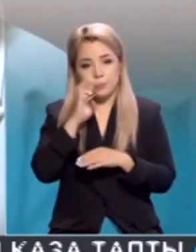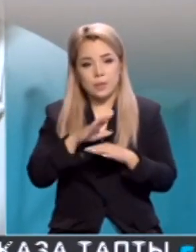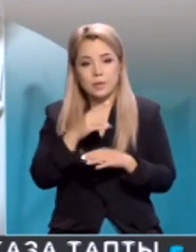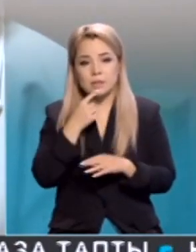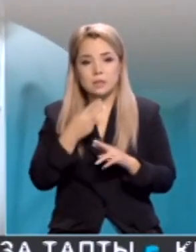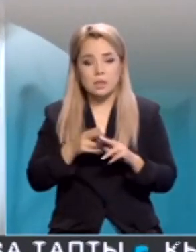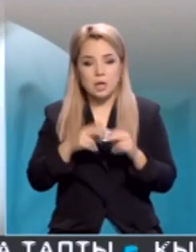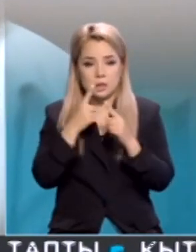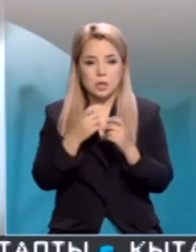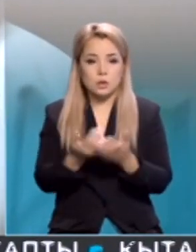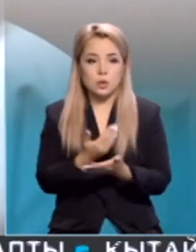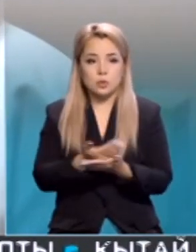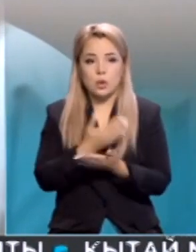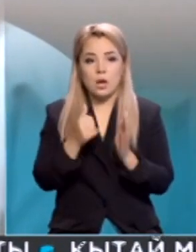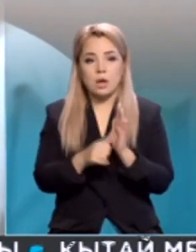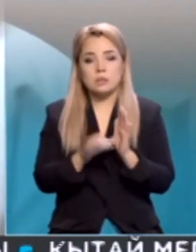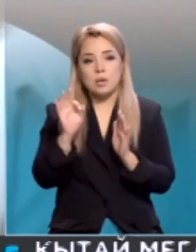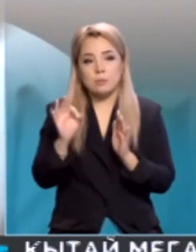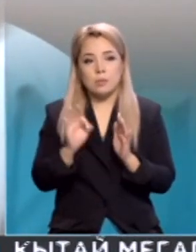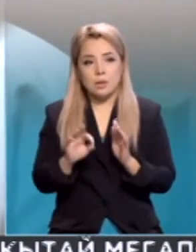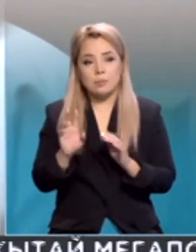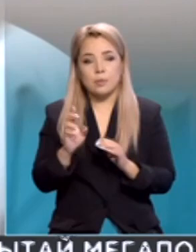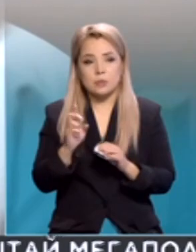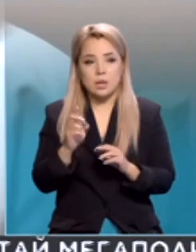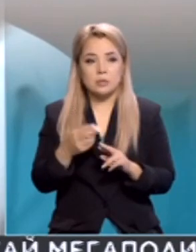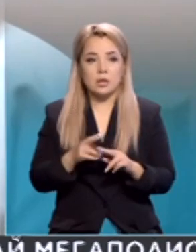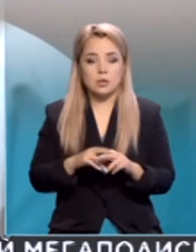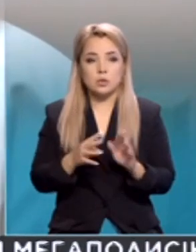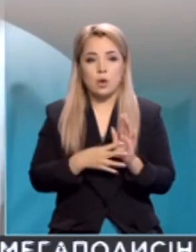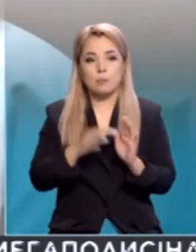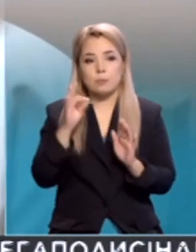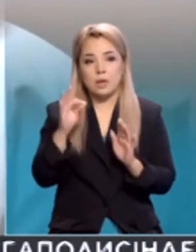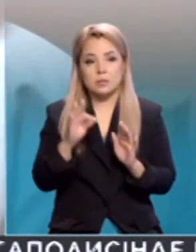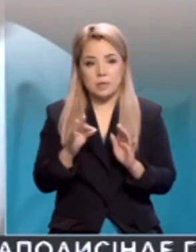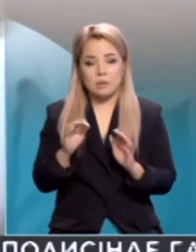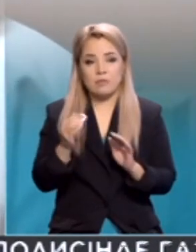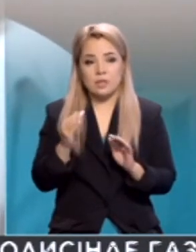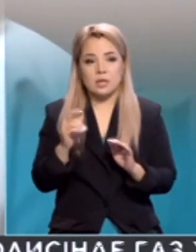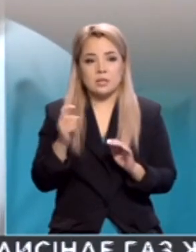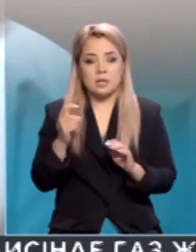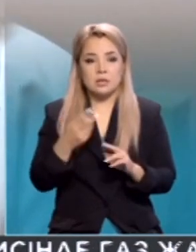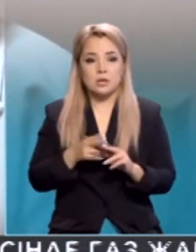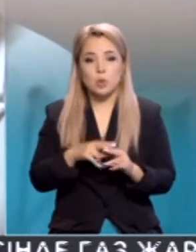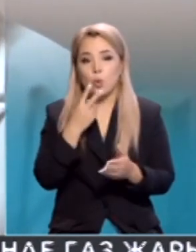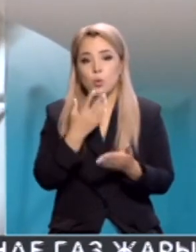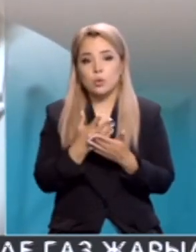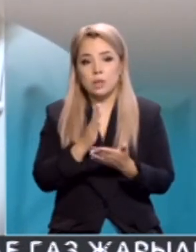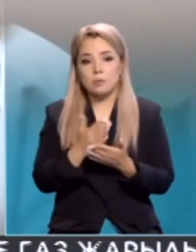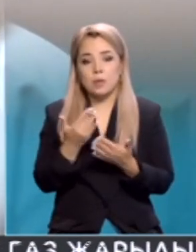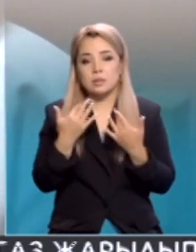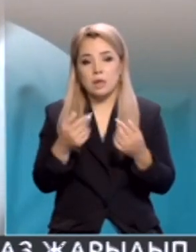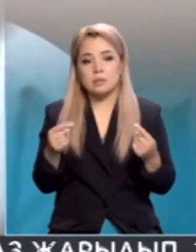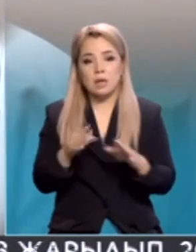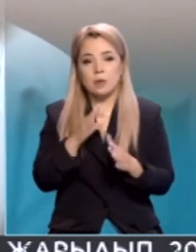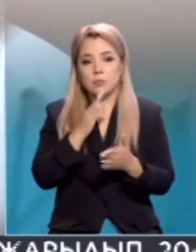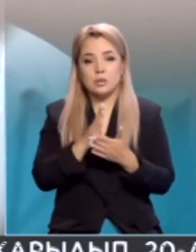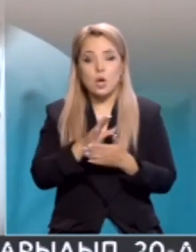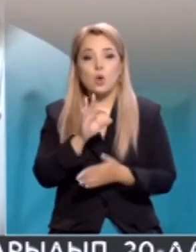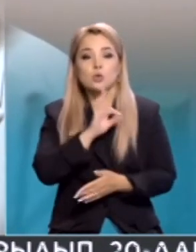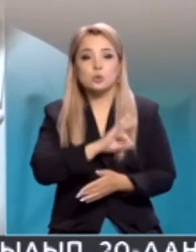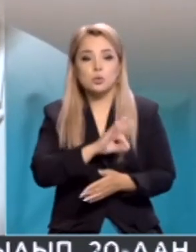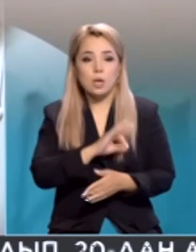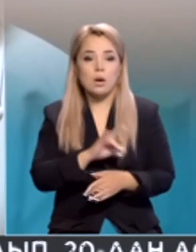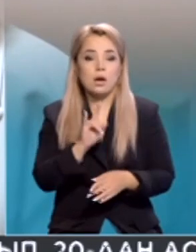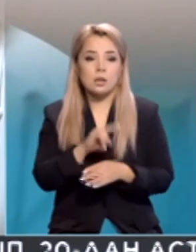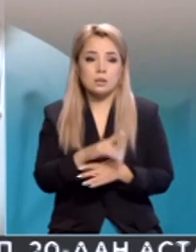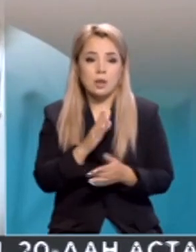тілде ақпарат жоқ. 6% микробиологиялық, 9%-тен астамы физика-химиялық көрсеткіштер бойынша талапқа сай келмейді. Тұтынушына